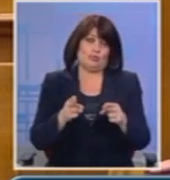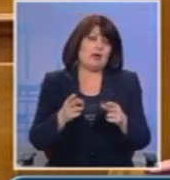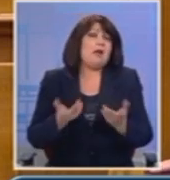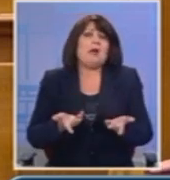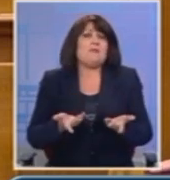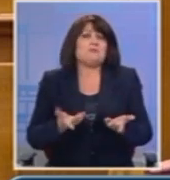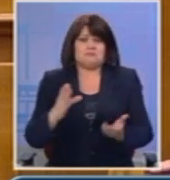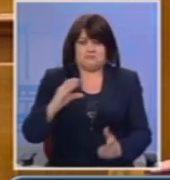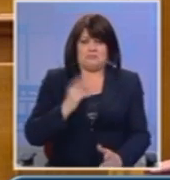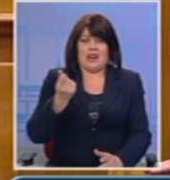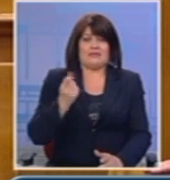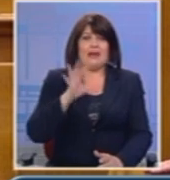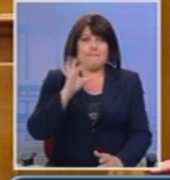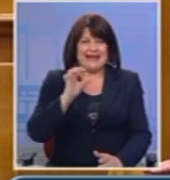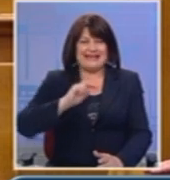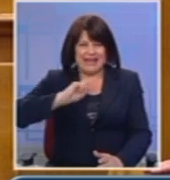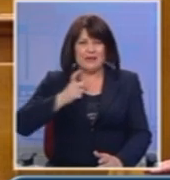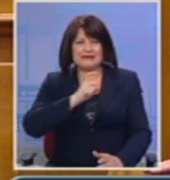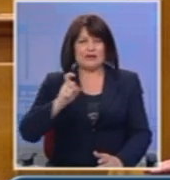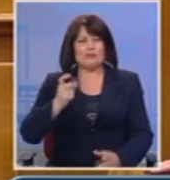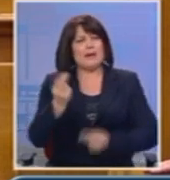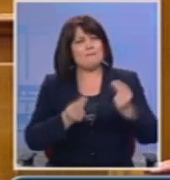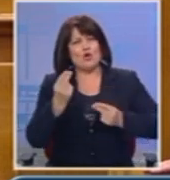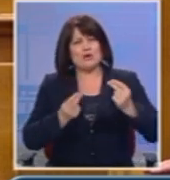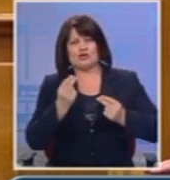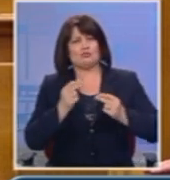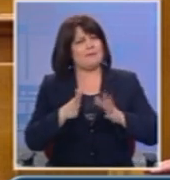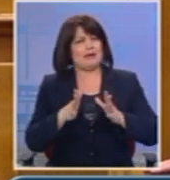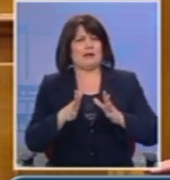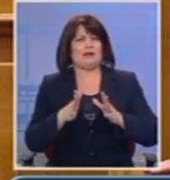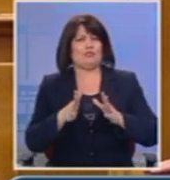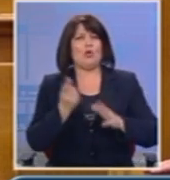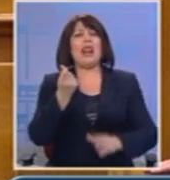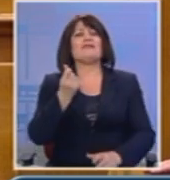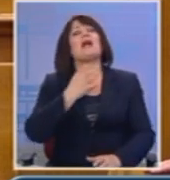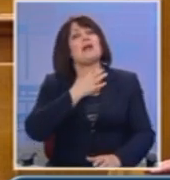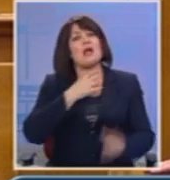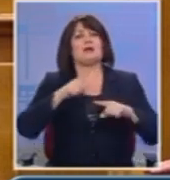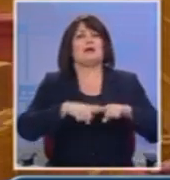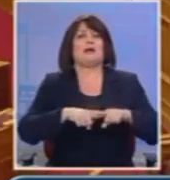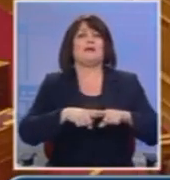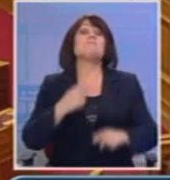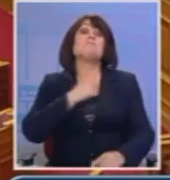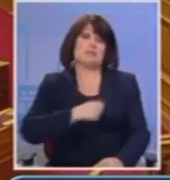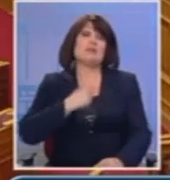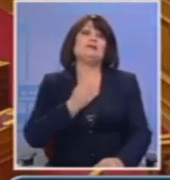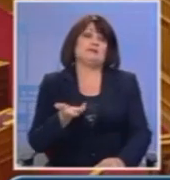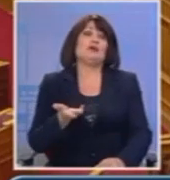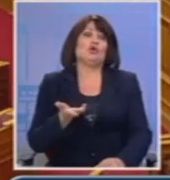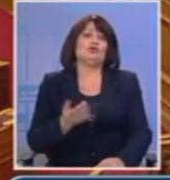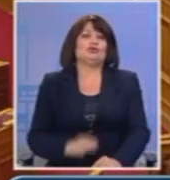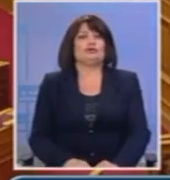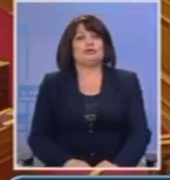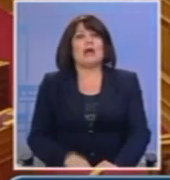εκεί 50 δις υπολογίζονται διεθνώς τα ποσά που χρειάζεται η χώρα δυστυχώς εάν δεν